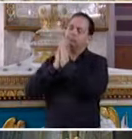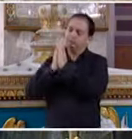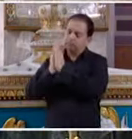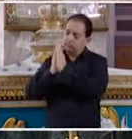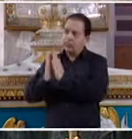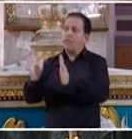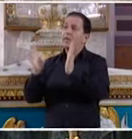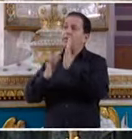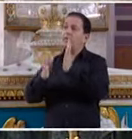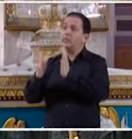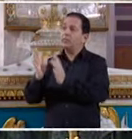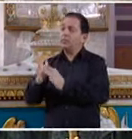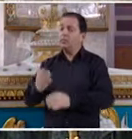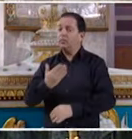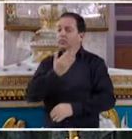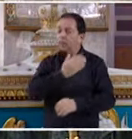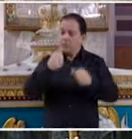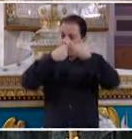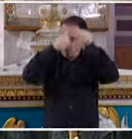Τες πρεσβείες της